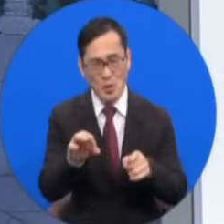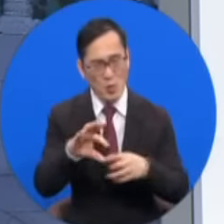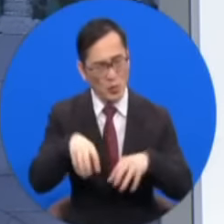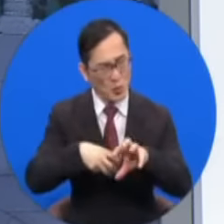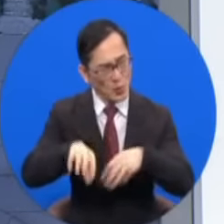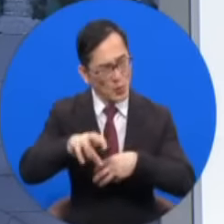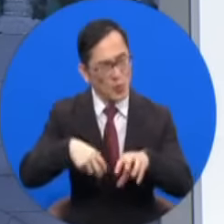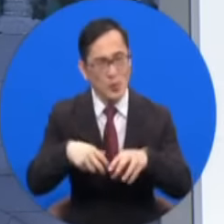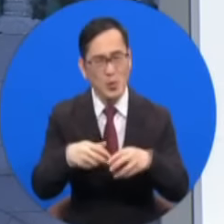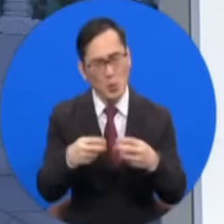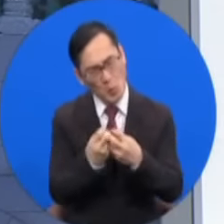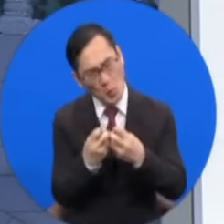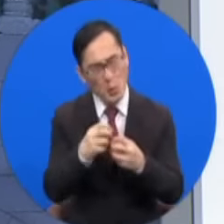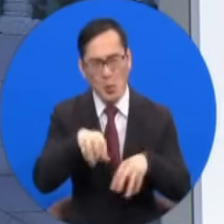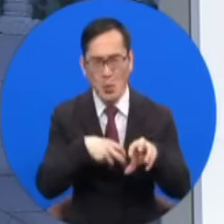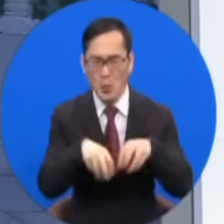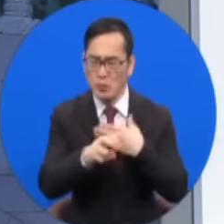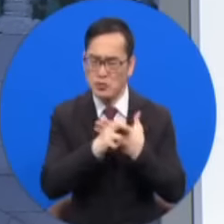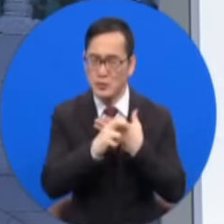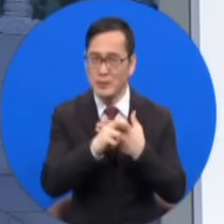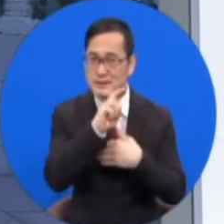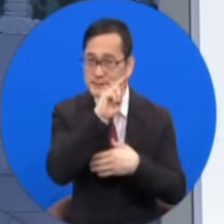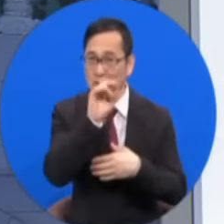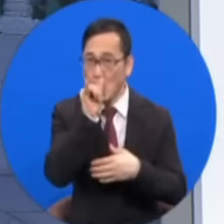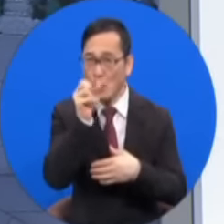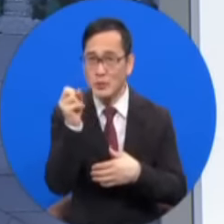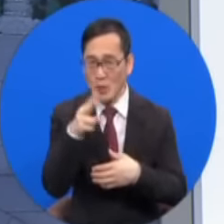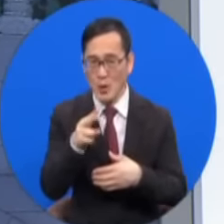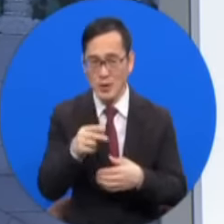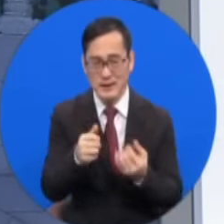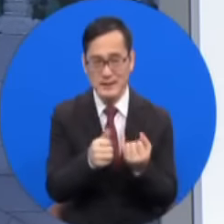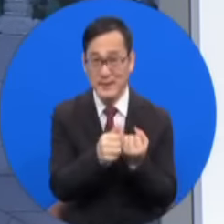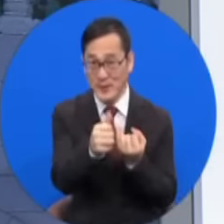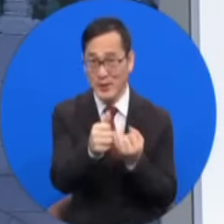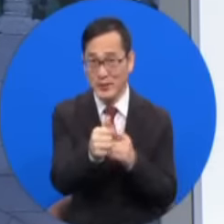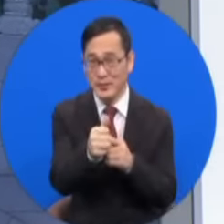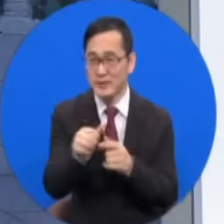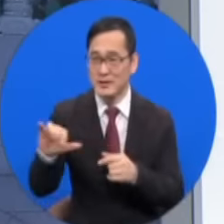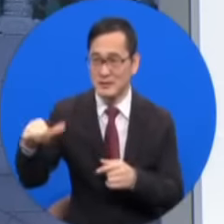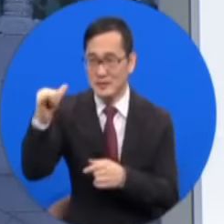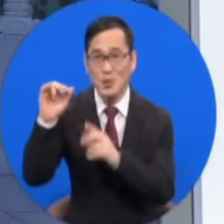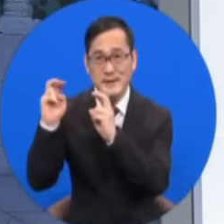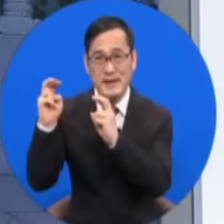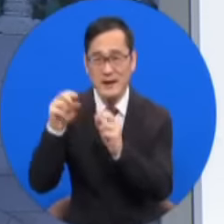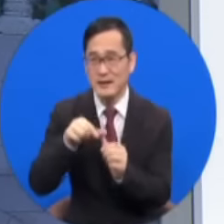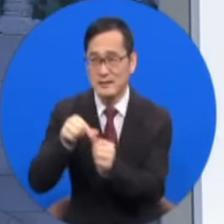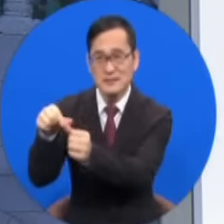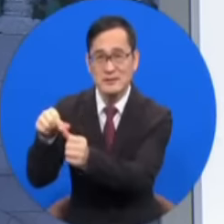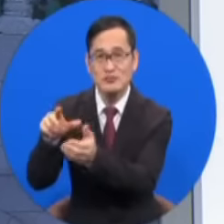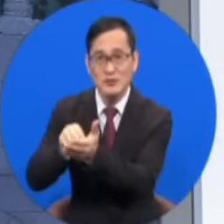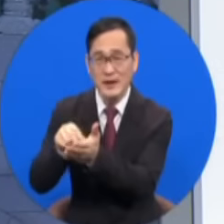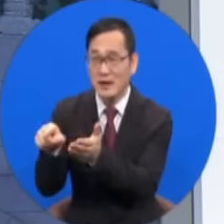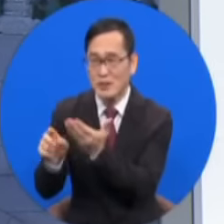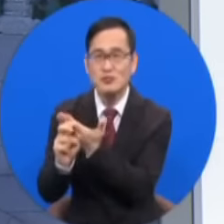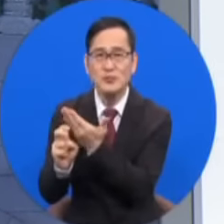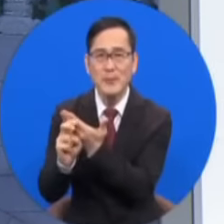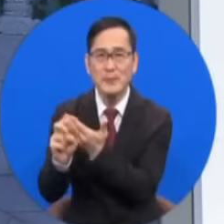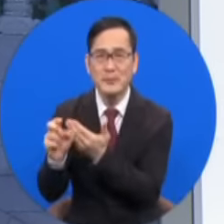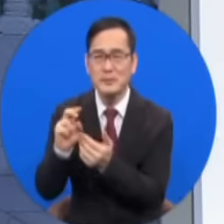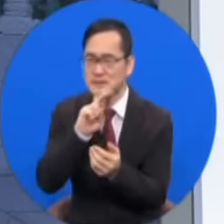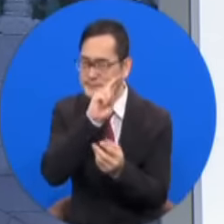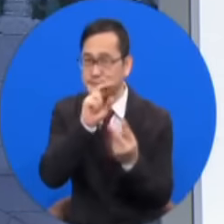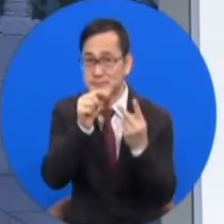앞서 문다 씨의 전남편의 이스타 채용을 둘러싼이 불법 청탁 채용 의혹